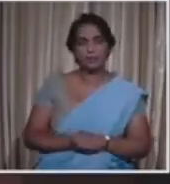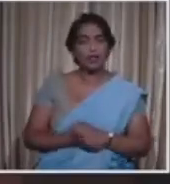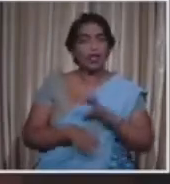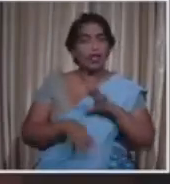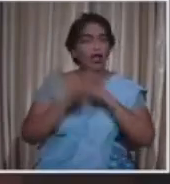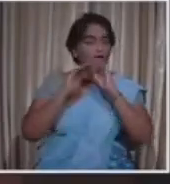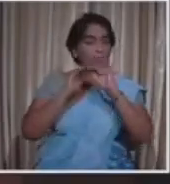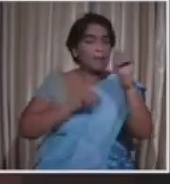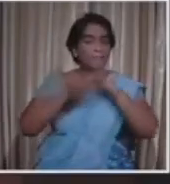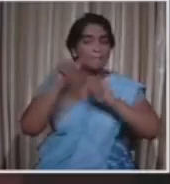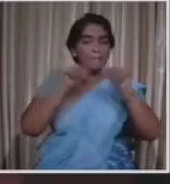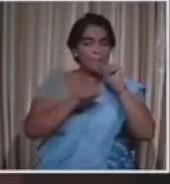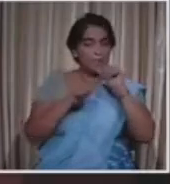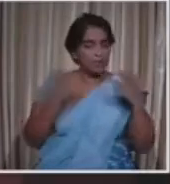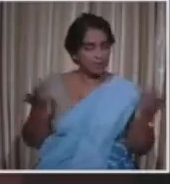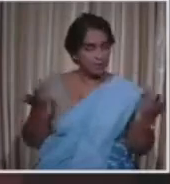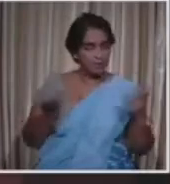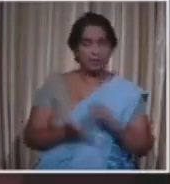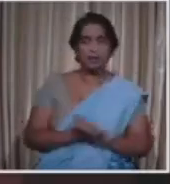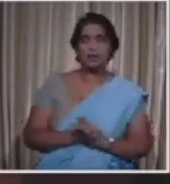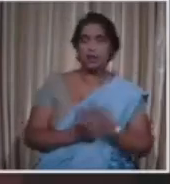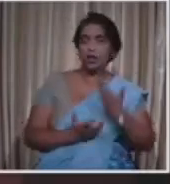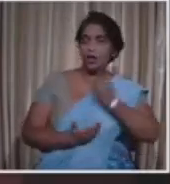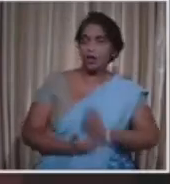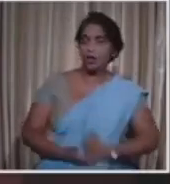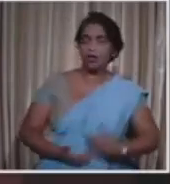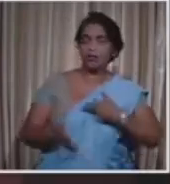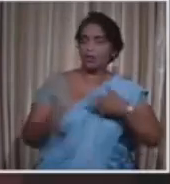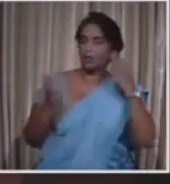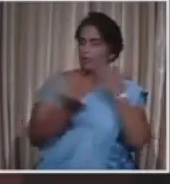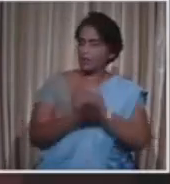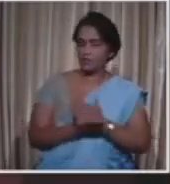රෝහල් වල බෙහෙත් නැහැ ශල්‍ය කර්ම නතර කරලා